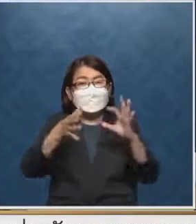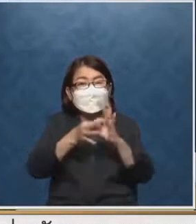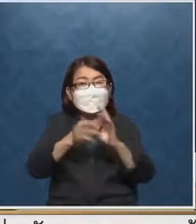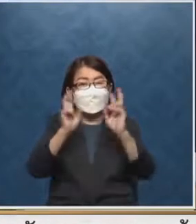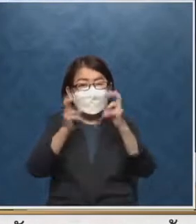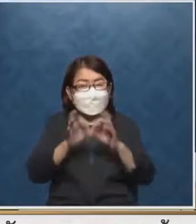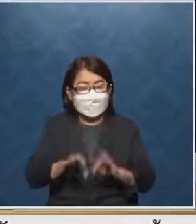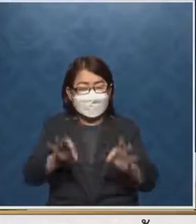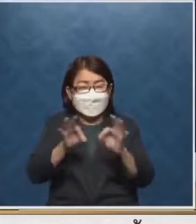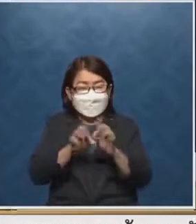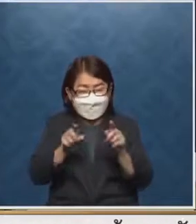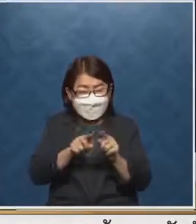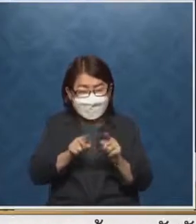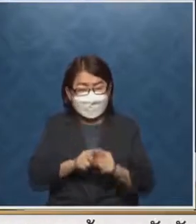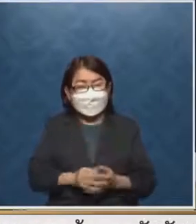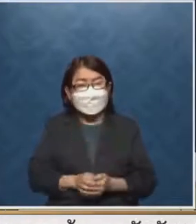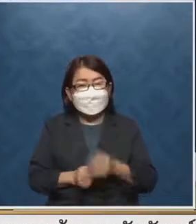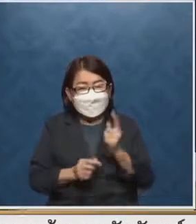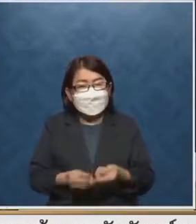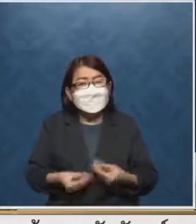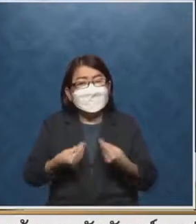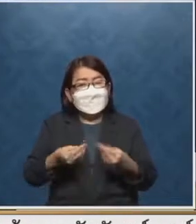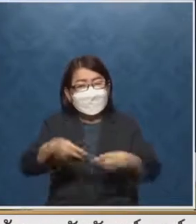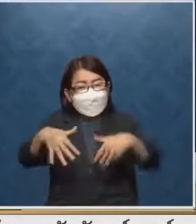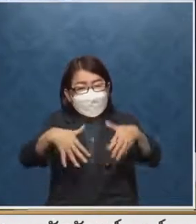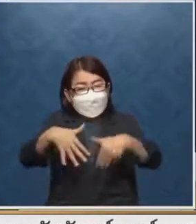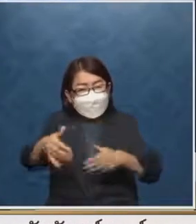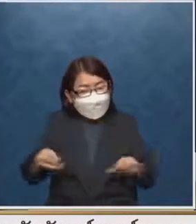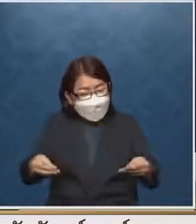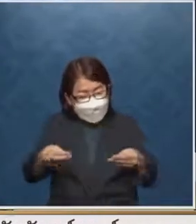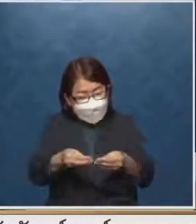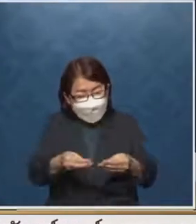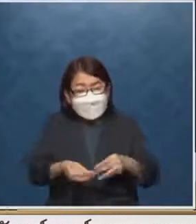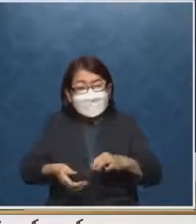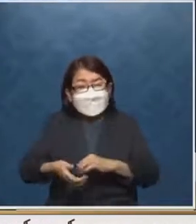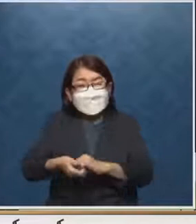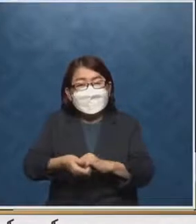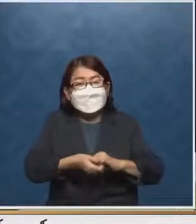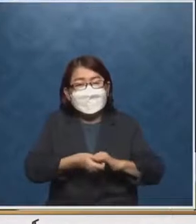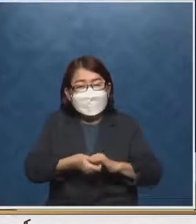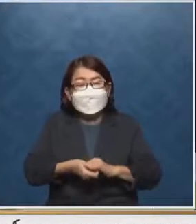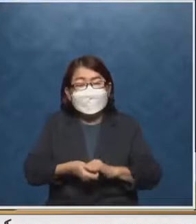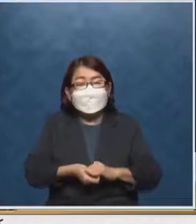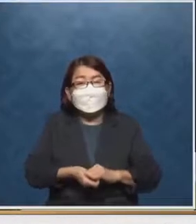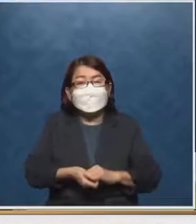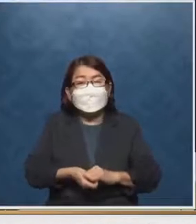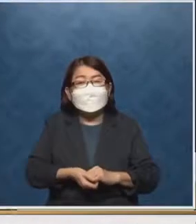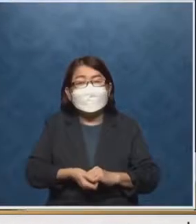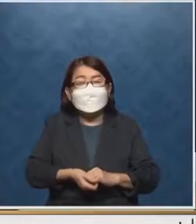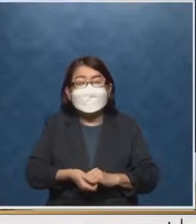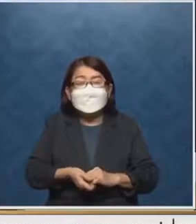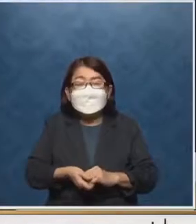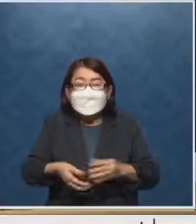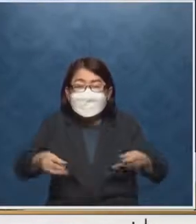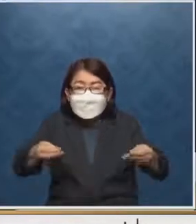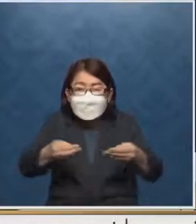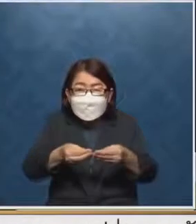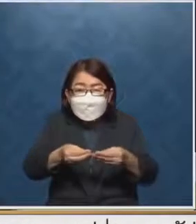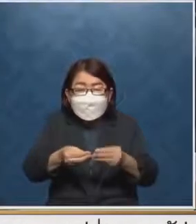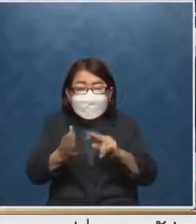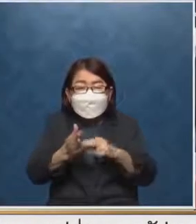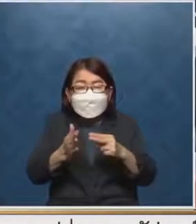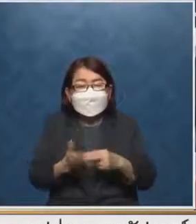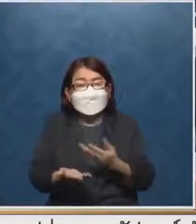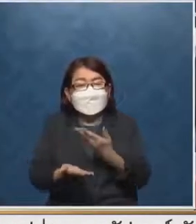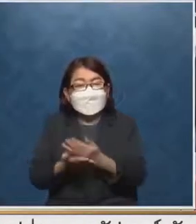างการมีส่วนร่วมน่าจะให้ประชาชนมีส่วนร่วมคำว่าส่วนร่วมในหมายคำว่ากองทุ